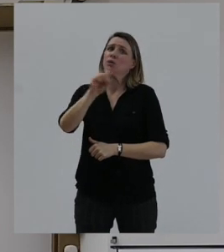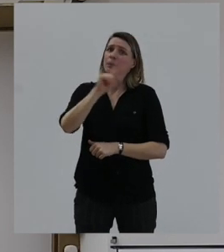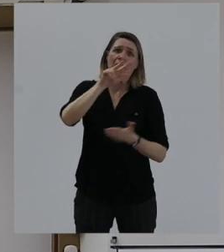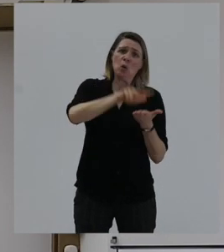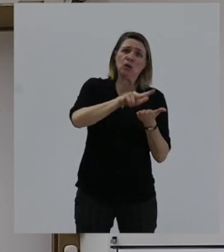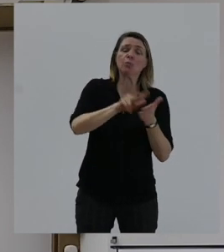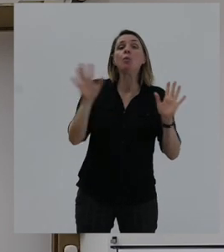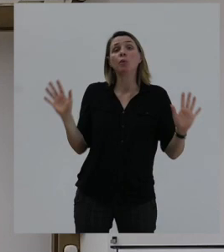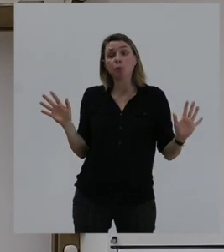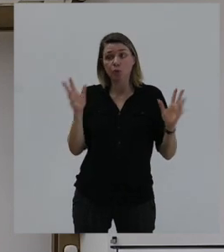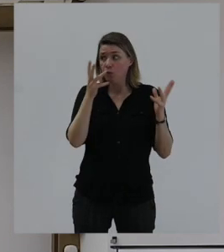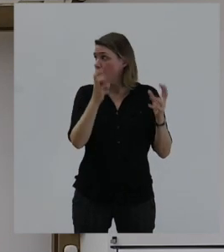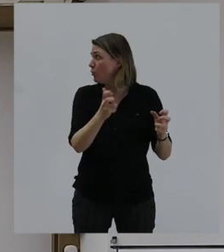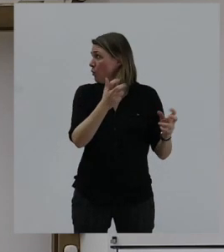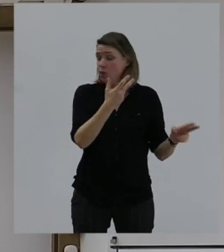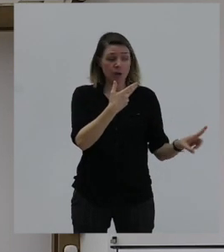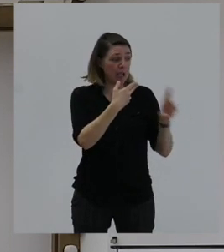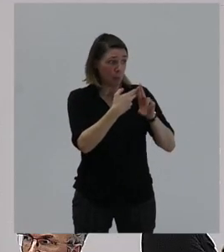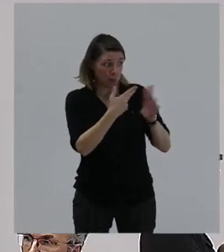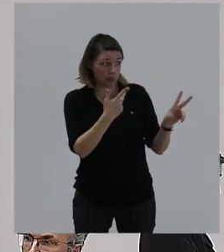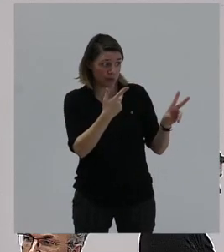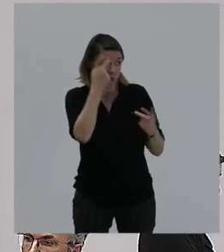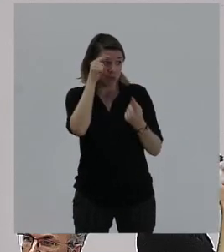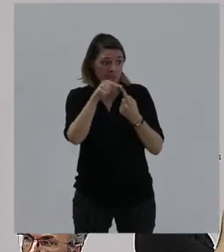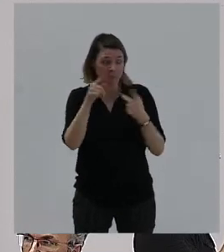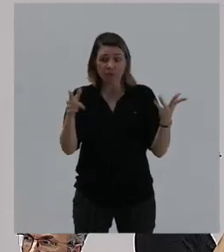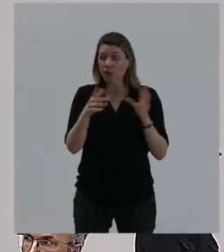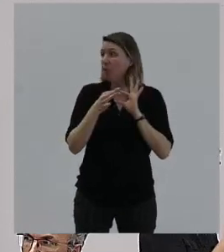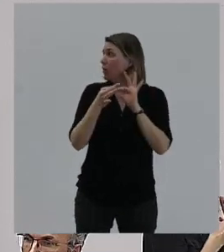ce thématique-là ou plus largement. Sur la